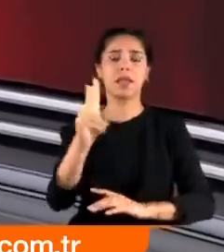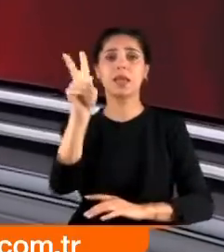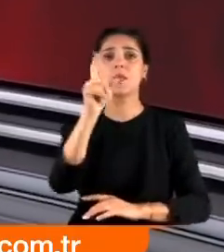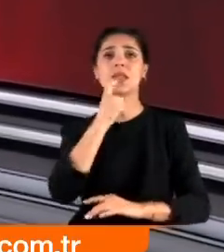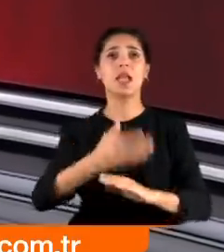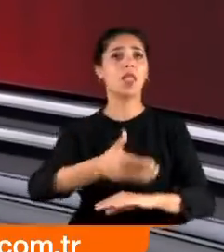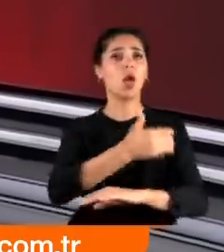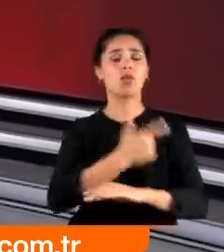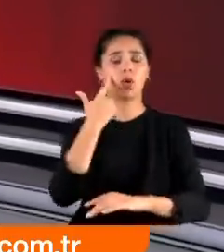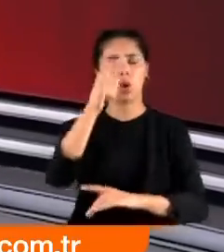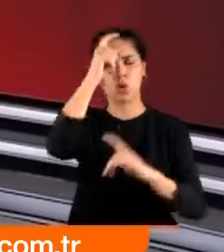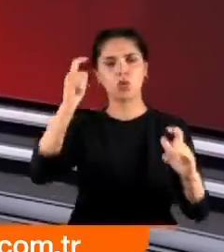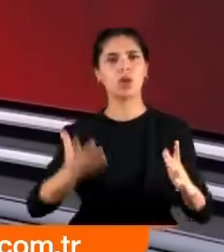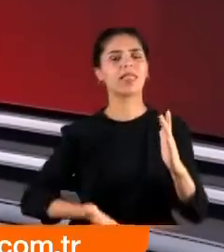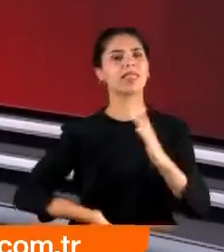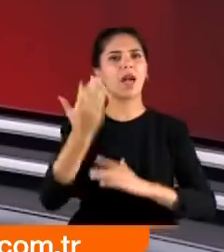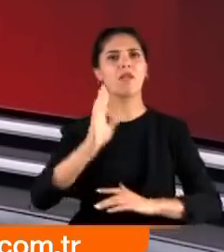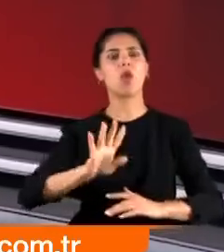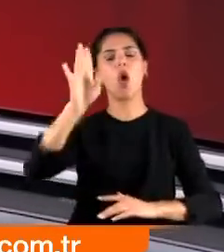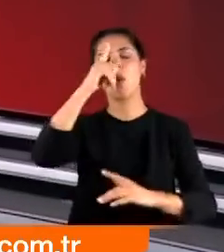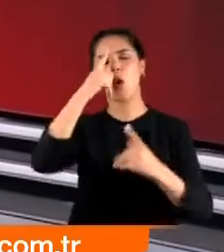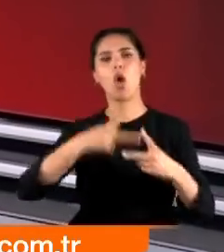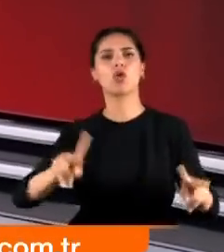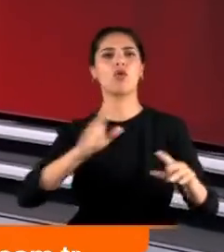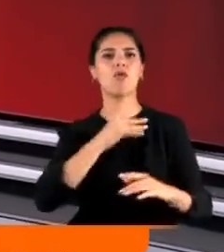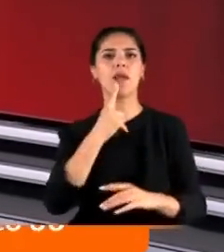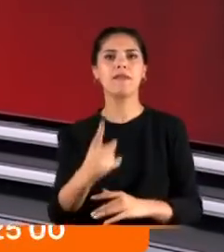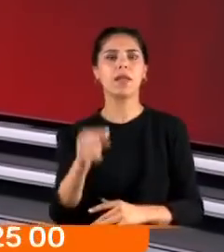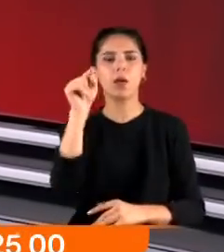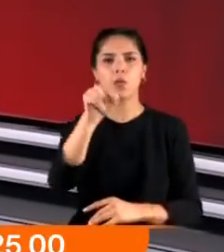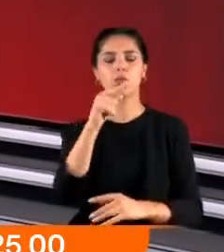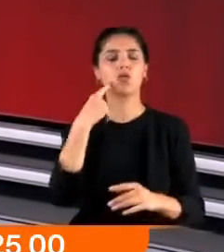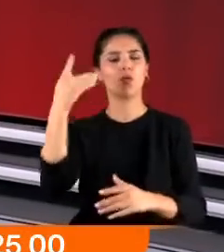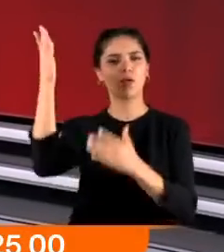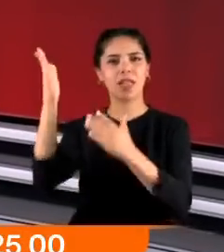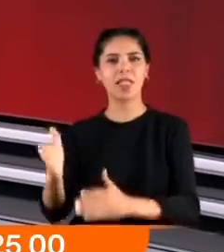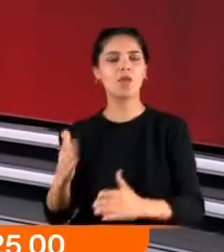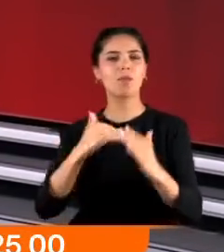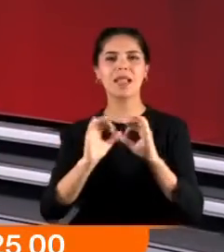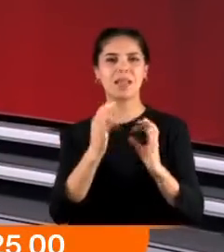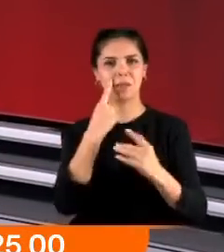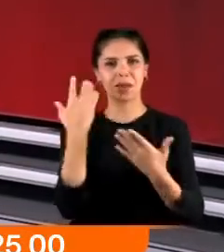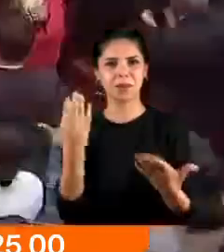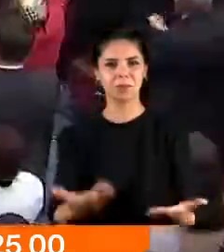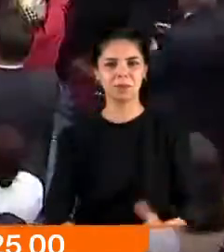öncesine göre çok daha demokratik ve özgür olduğunu da altını çizdi. İşte Erdoğan'ın mesajı.